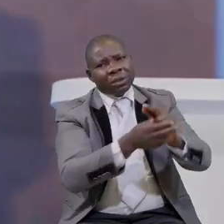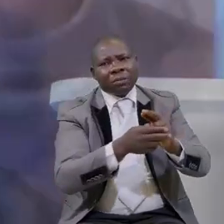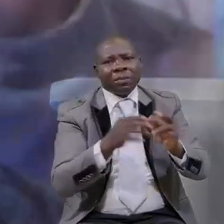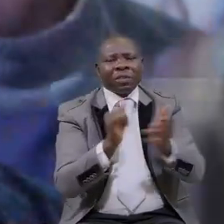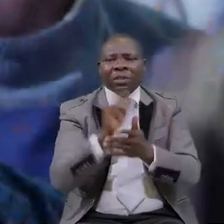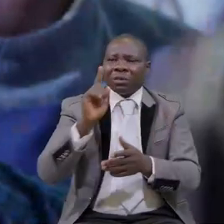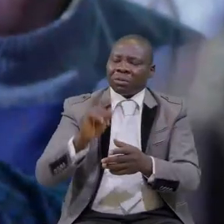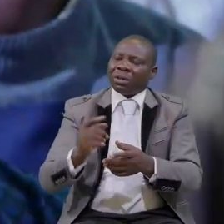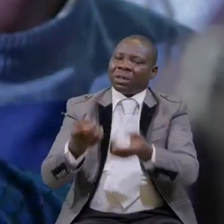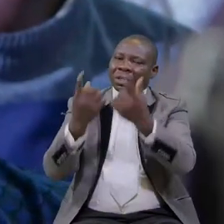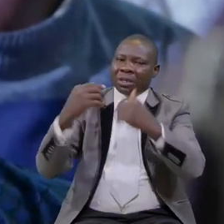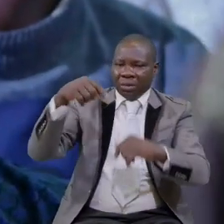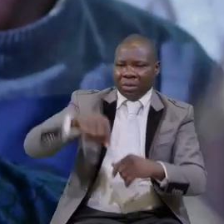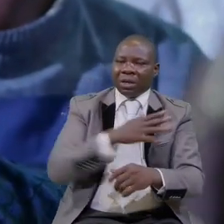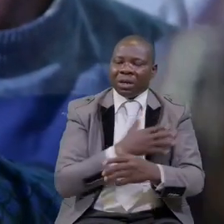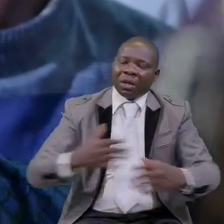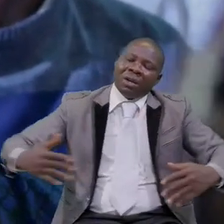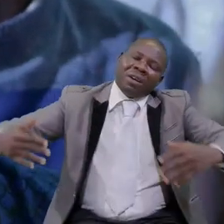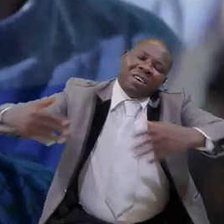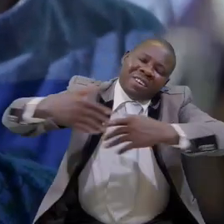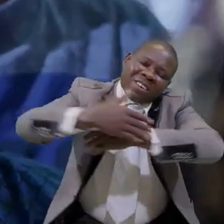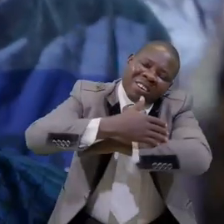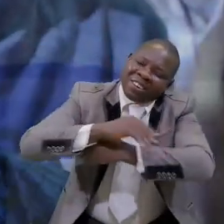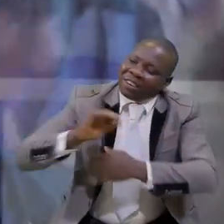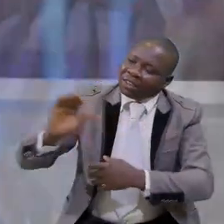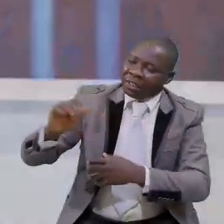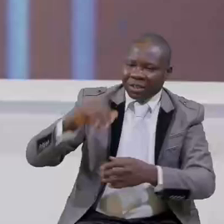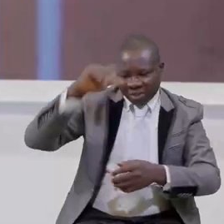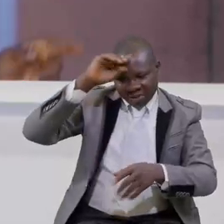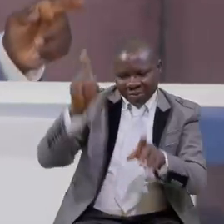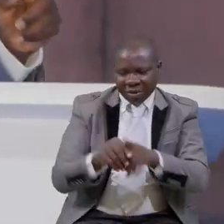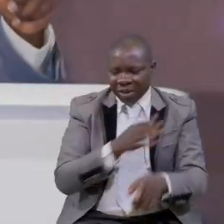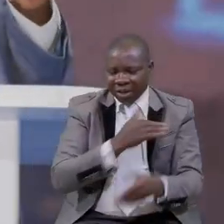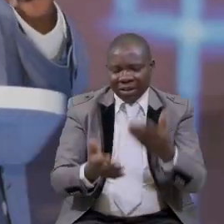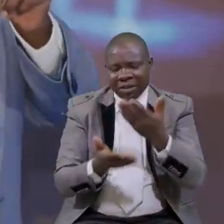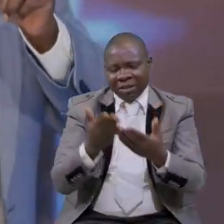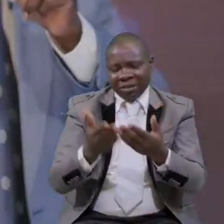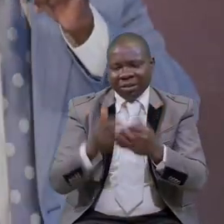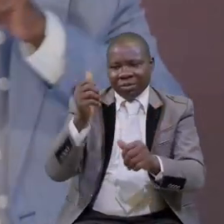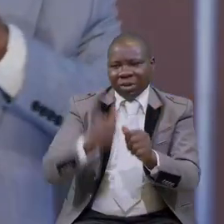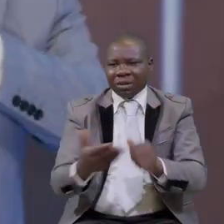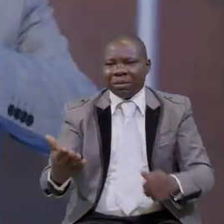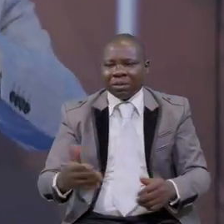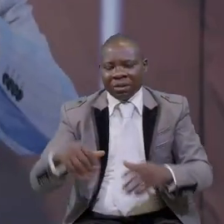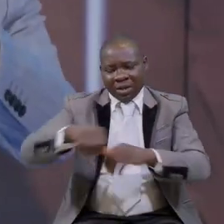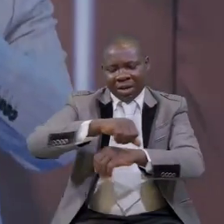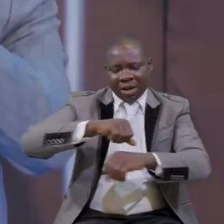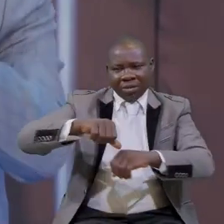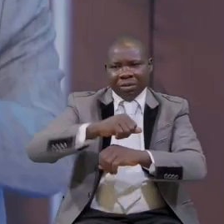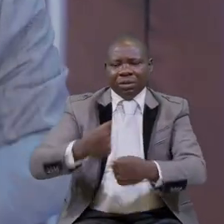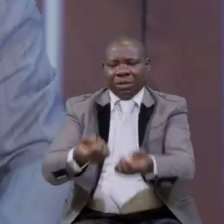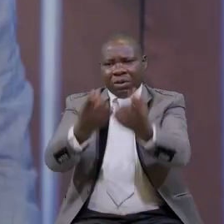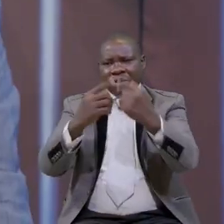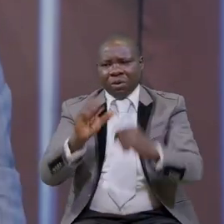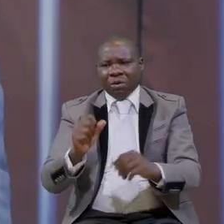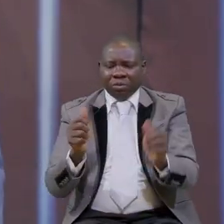est descendu et l'a embrassé son frère. Et ils ont réglé toutes choses. L'onction vient